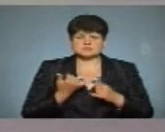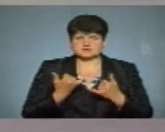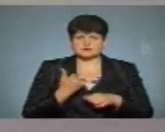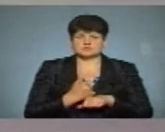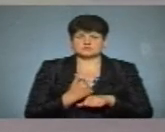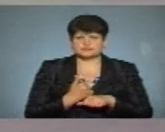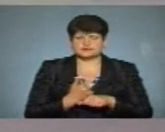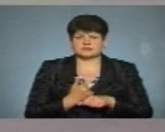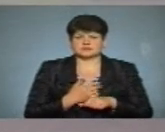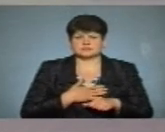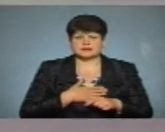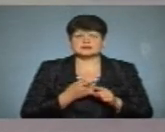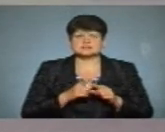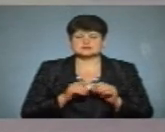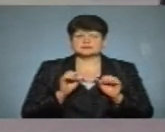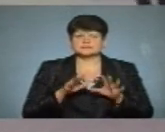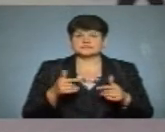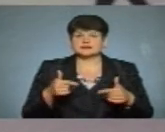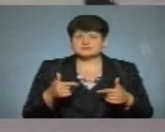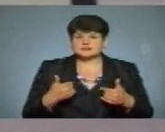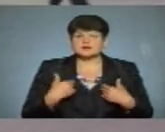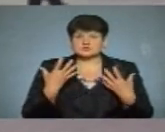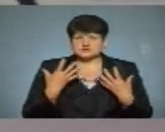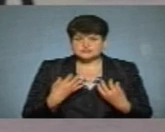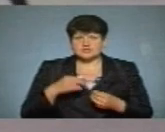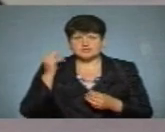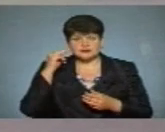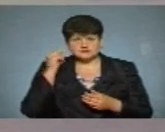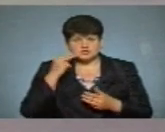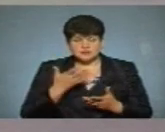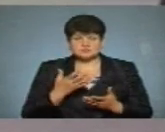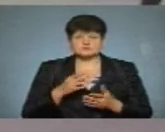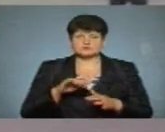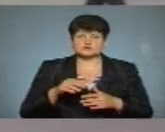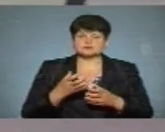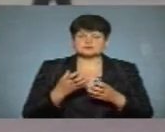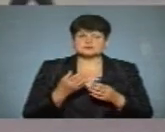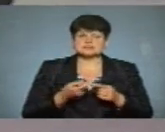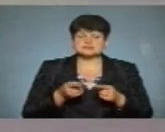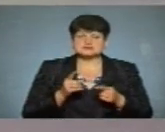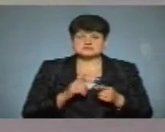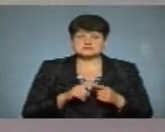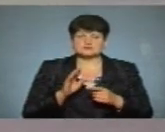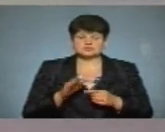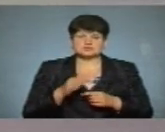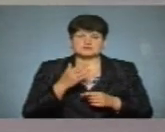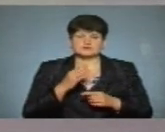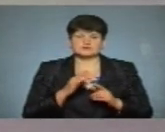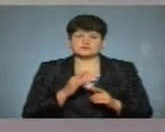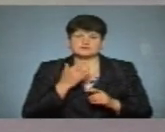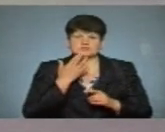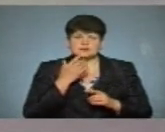мене складання іспитів, тому що я ще навчаюся. Згодом це буде ЄВІЗ з іноземної мови для вступу